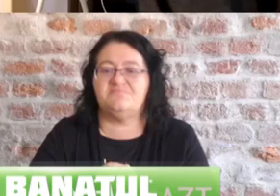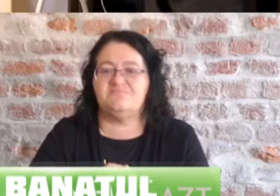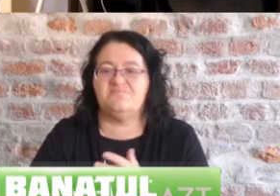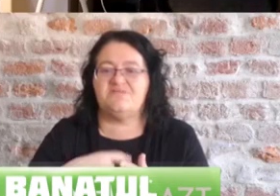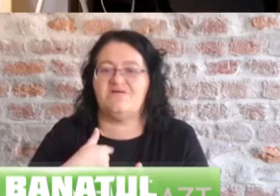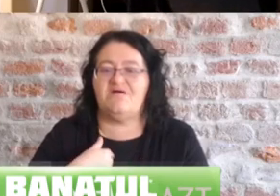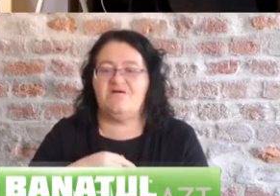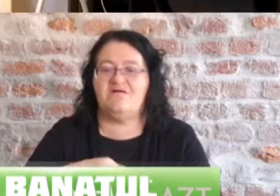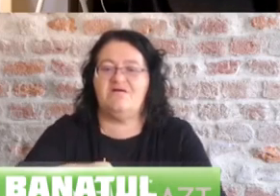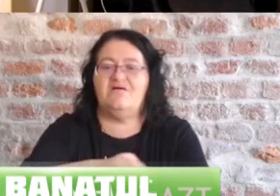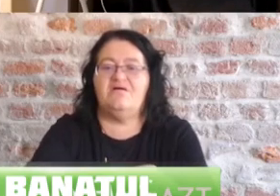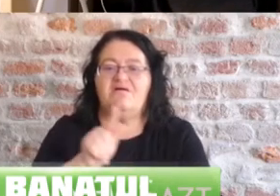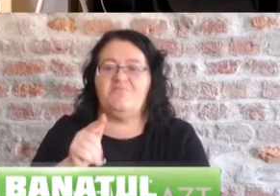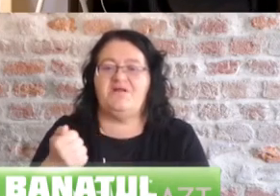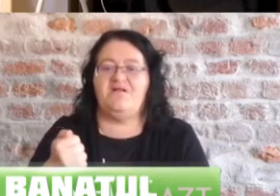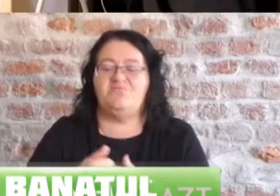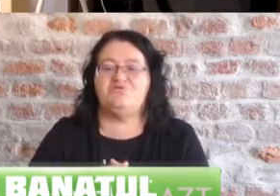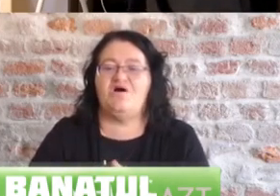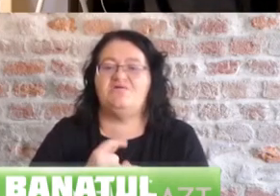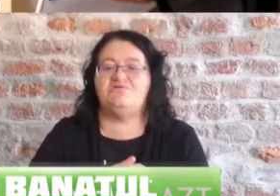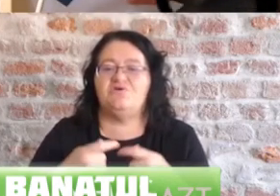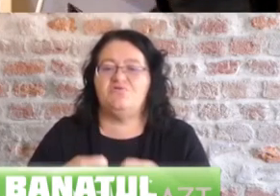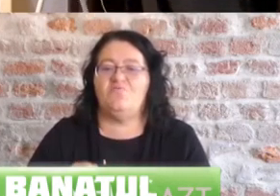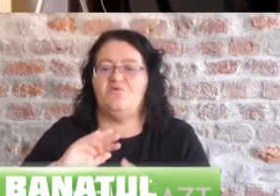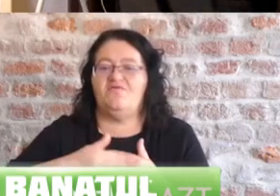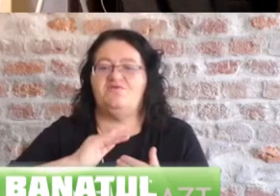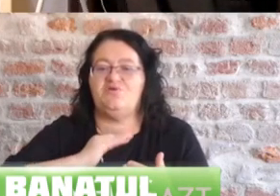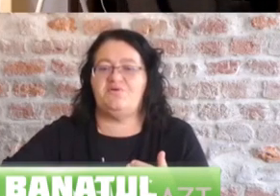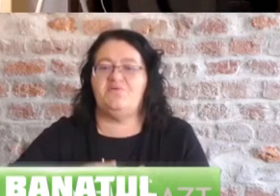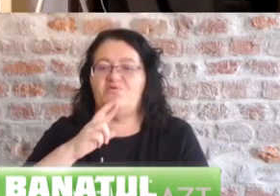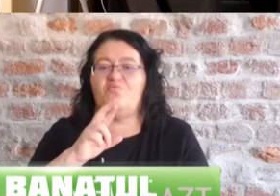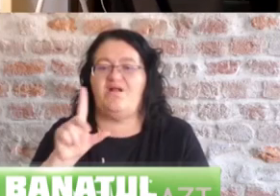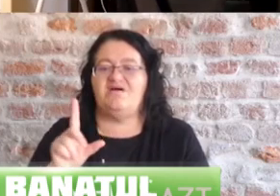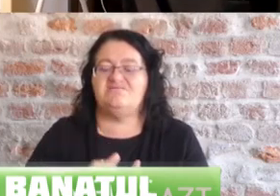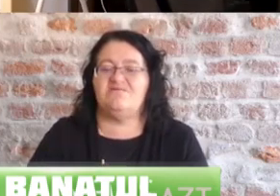sunt eu, arhitect Gabriel Almăjan, și domnul viceprimar Ruben Lațcău.